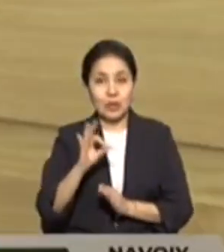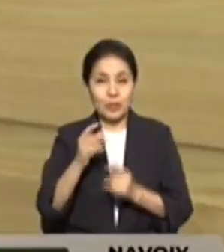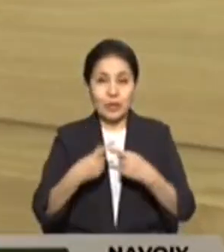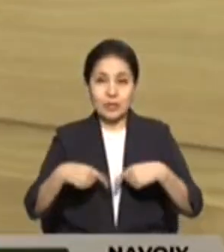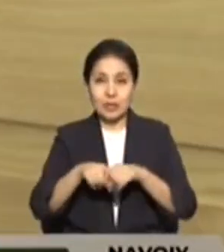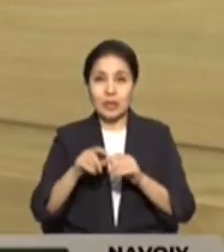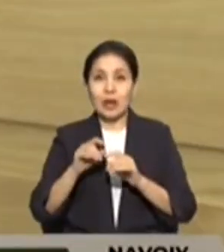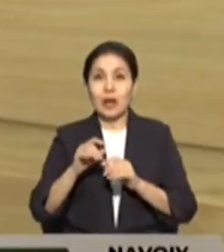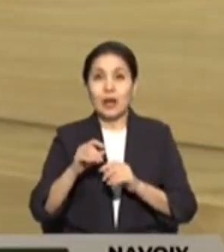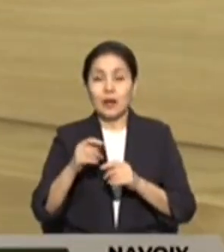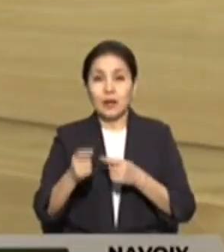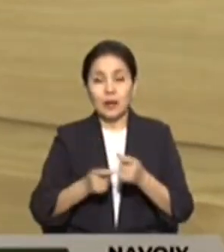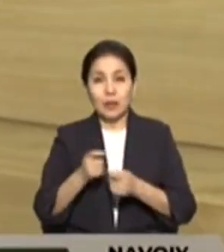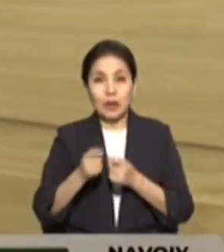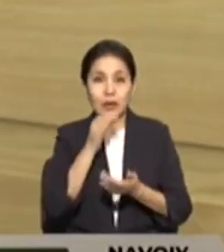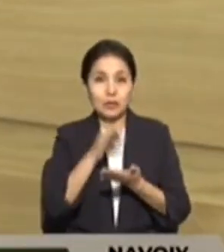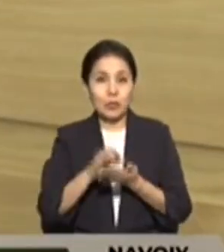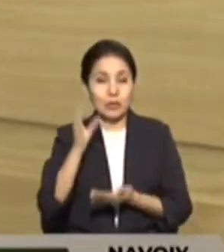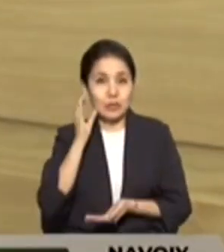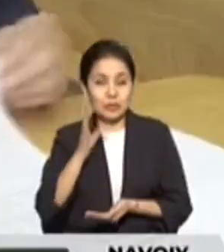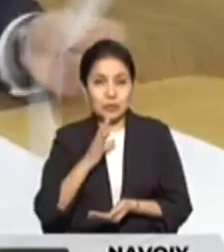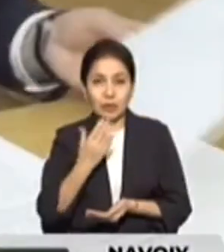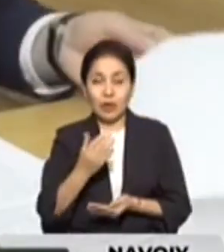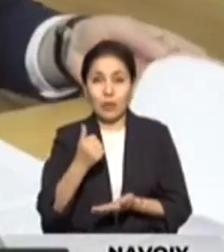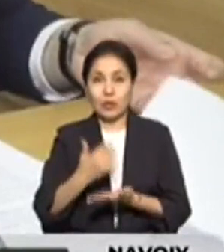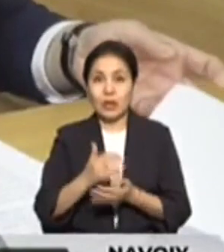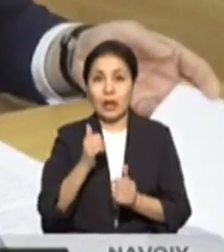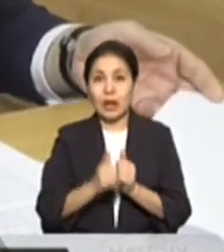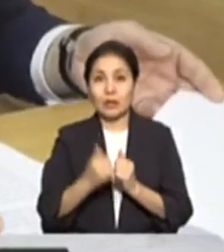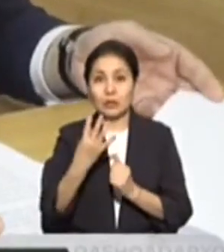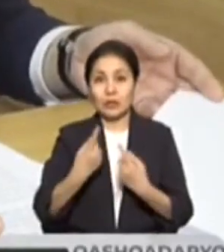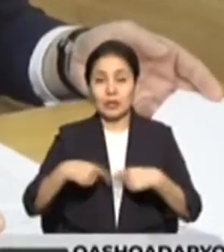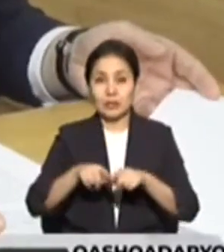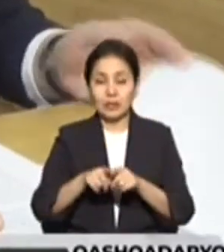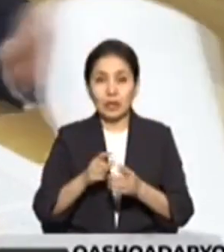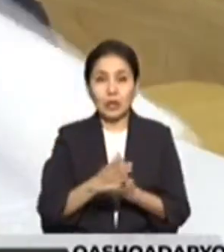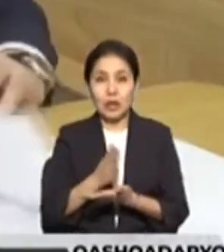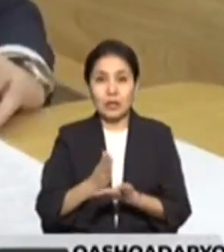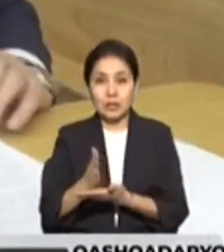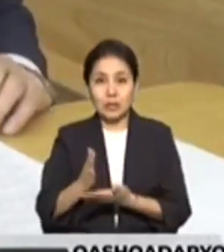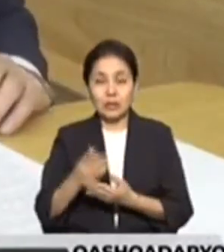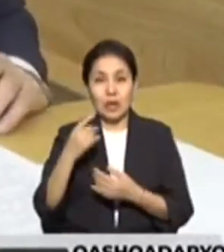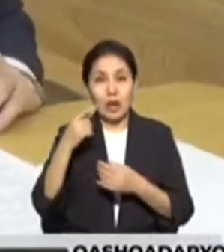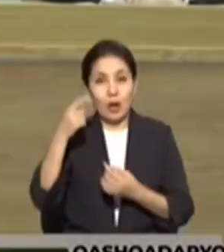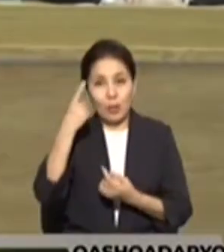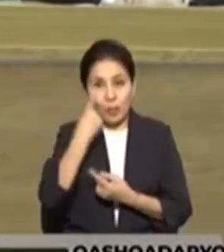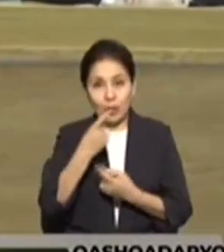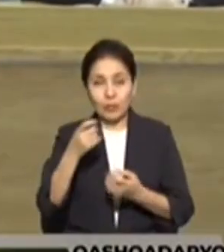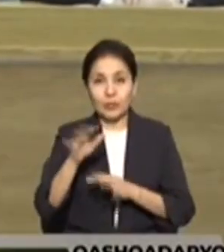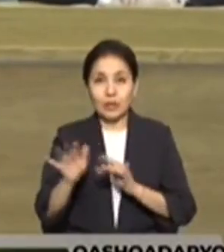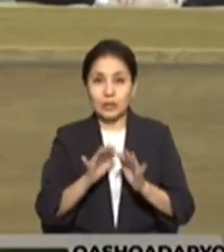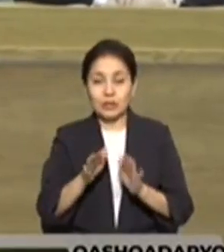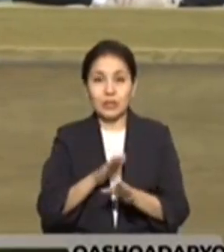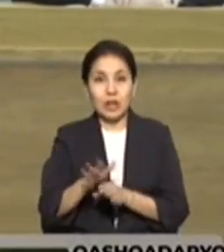sektor rahbarlarining hisobotini eshitishdi. Unda aytilishicha, poytaxtning har 4 tala sektorida ushbu yo'nalishlar bo'yicha ma'lum darajada ishlar qilingan,